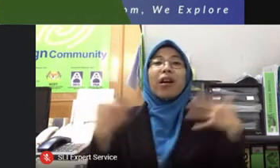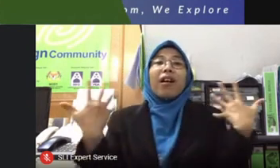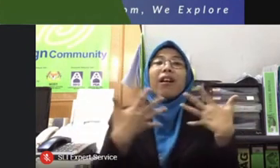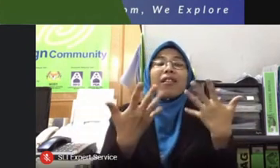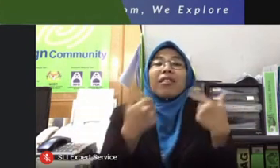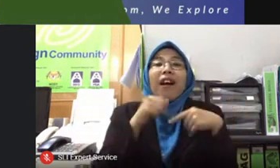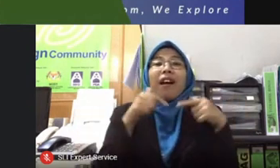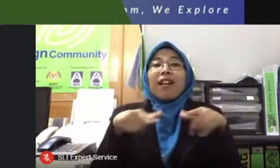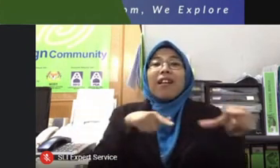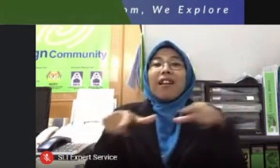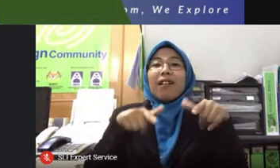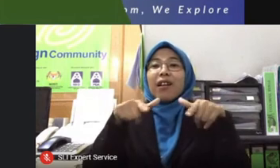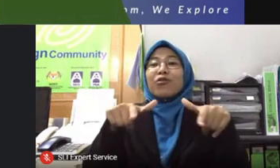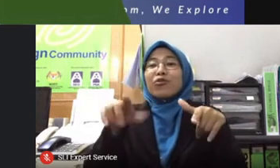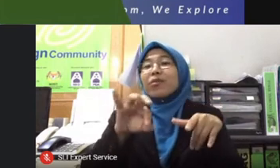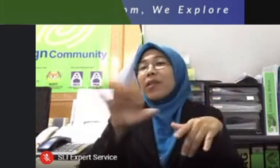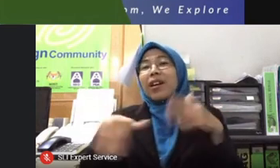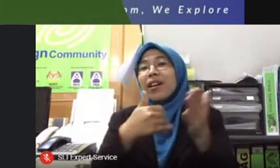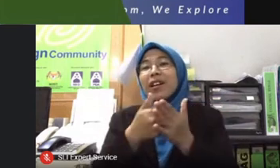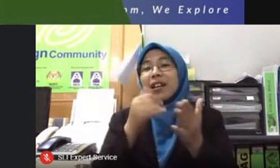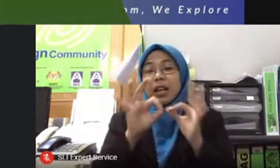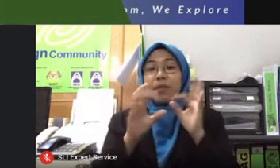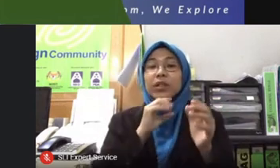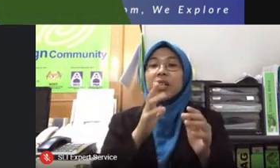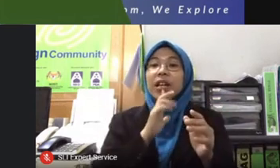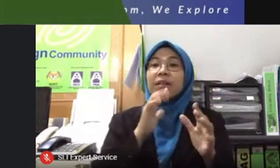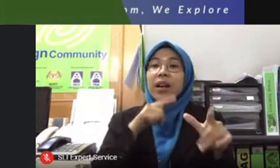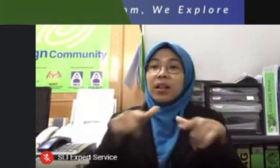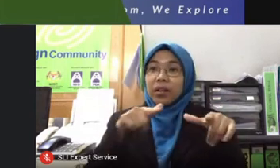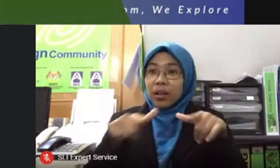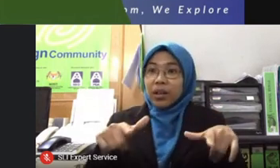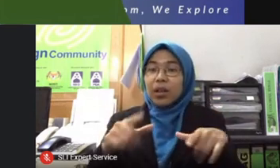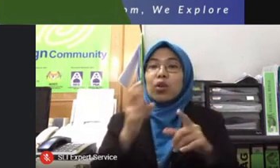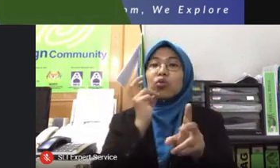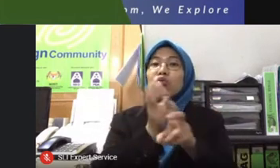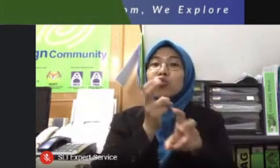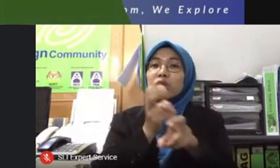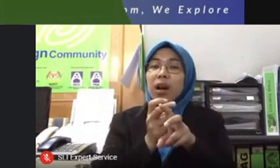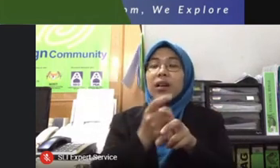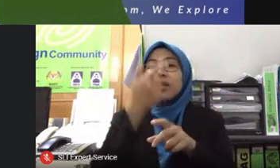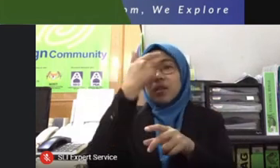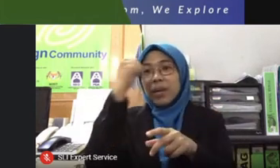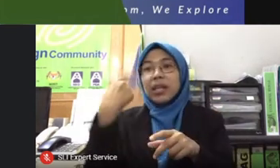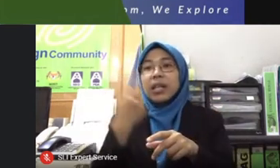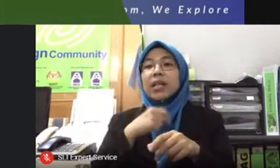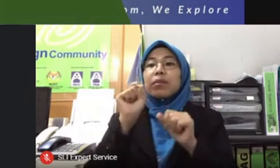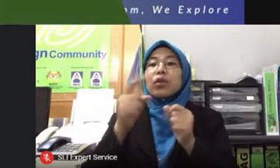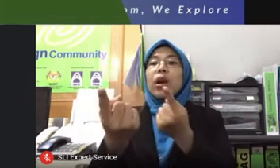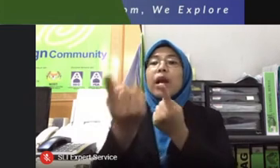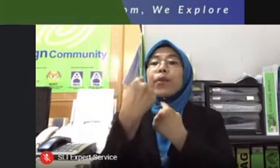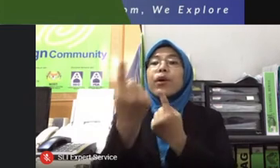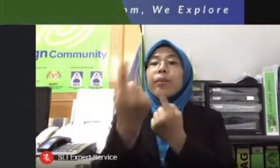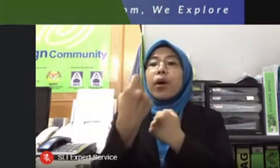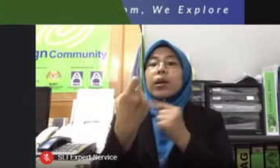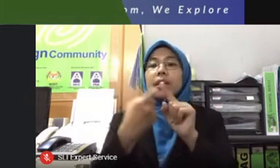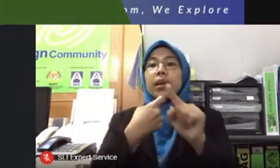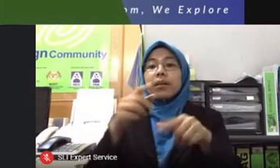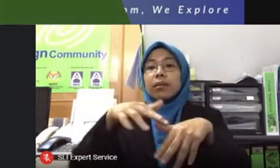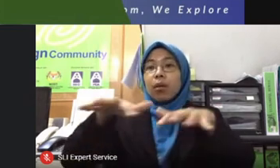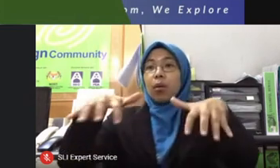kemudian satu lagi, kalau kita nak bercakap dengan tunggul kayu, susah juga pada saya. Sebab apa? Kita perlukan respon daripada audience